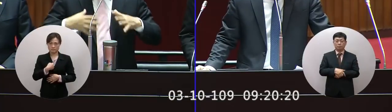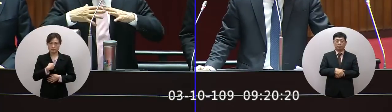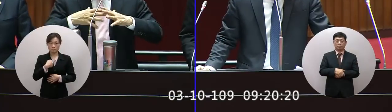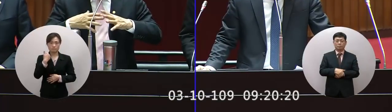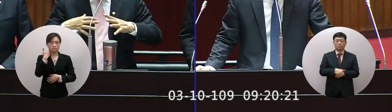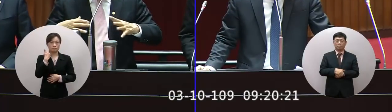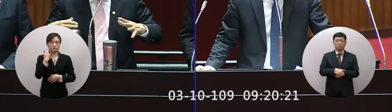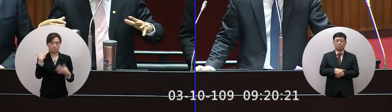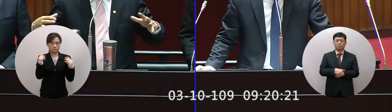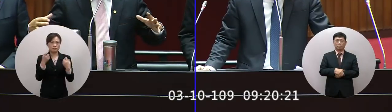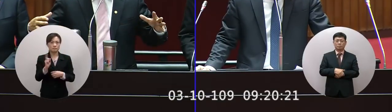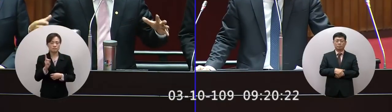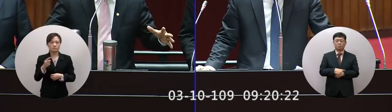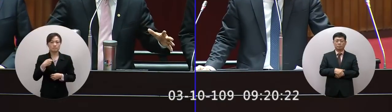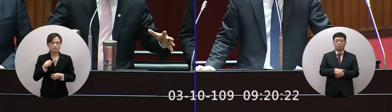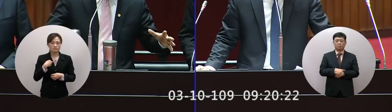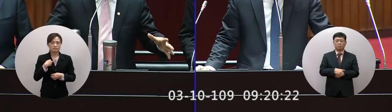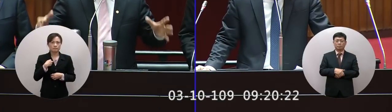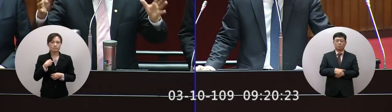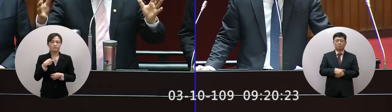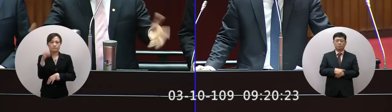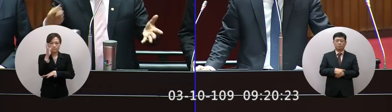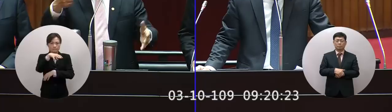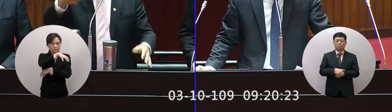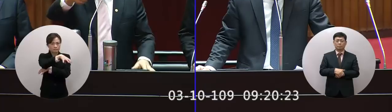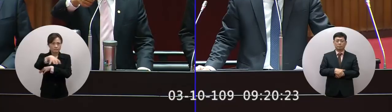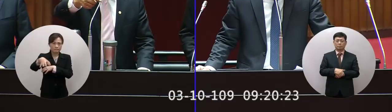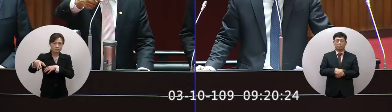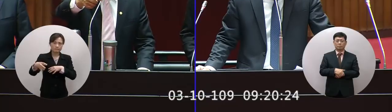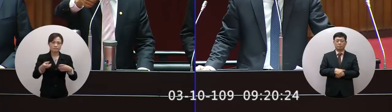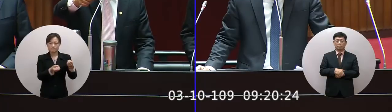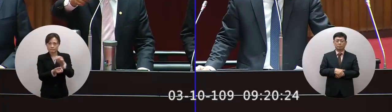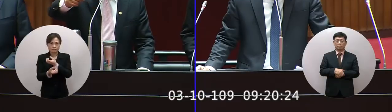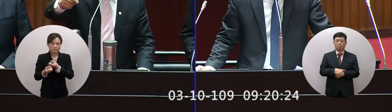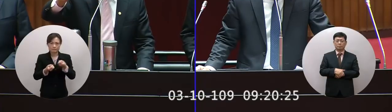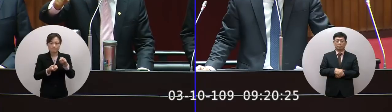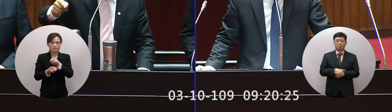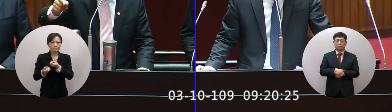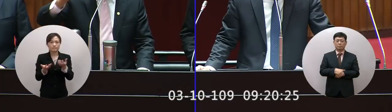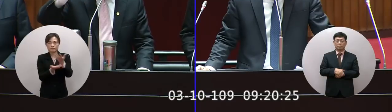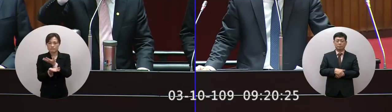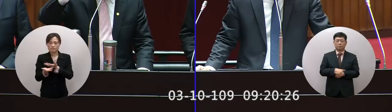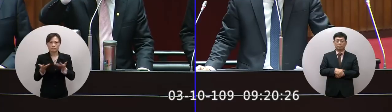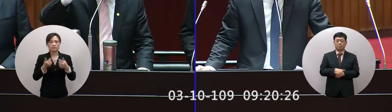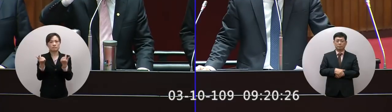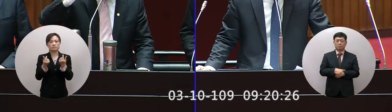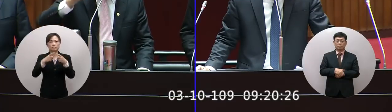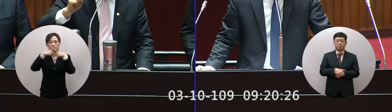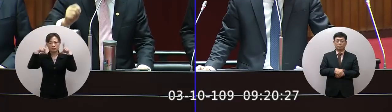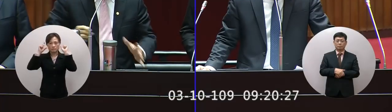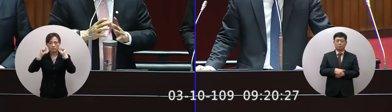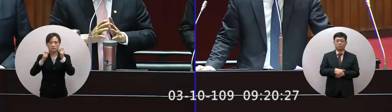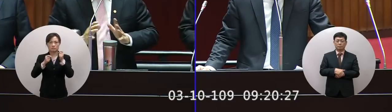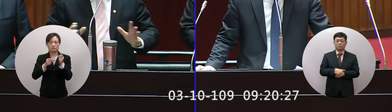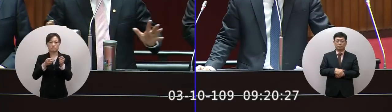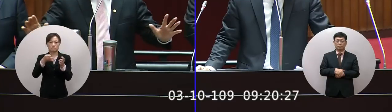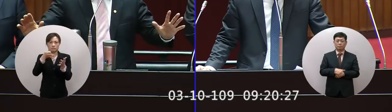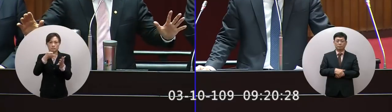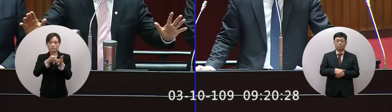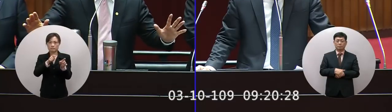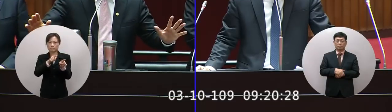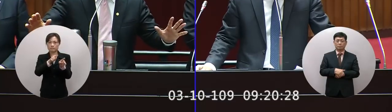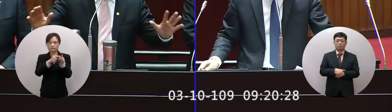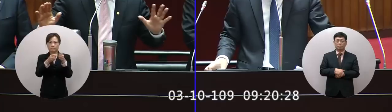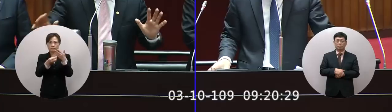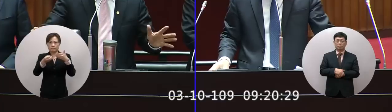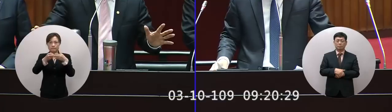就是协调各部会，比如像现在这个口罩2.0，实名制2.0， 对， 这个也要